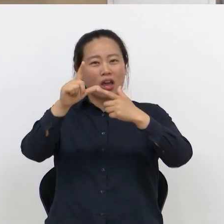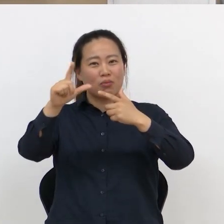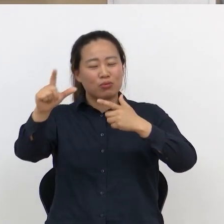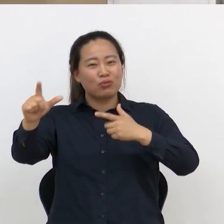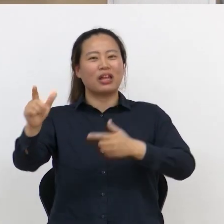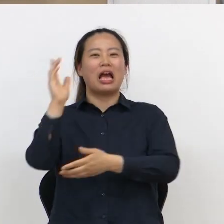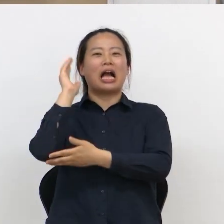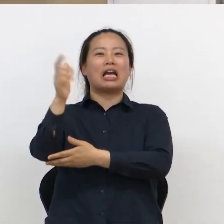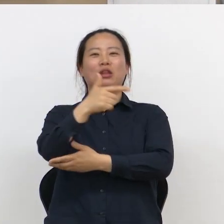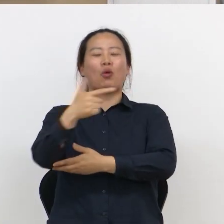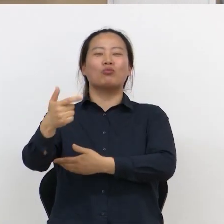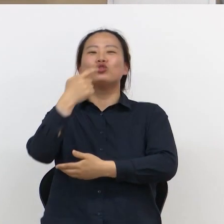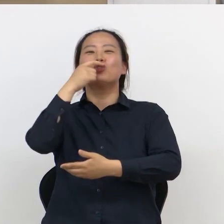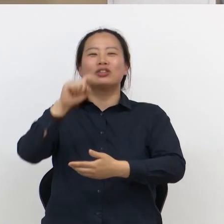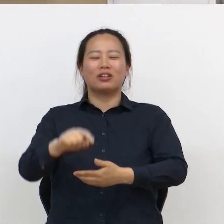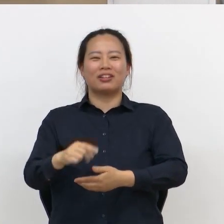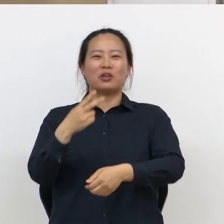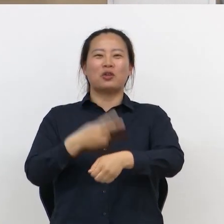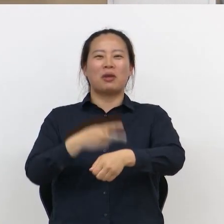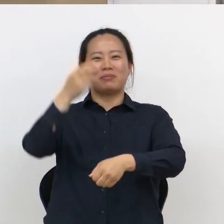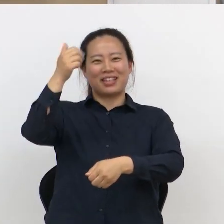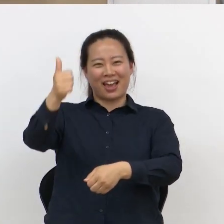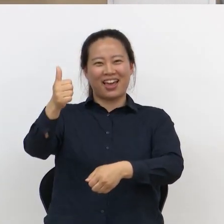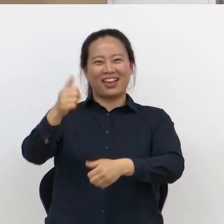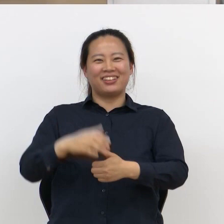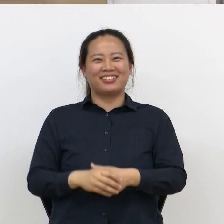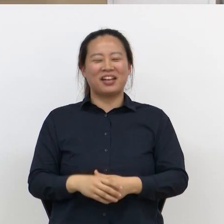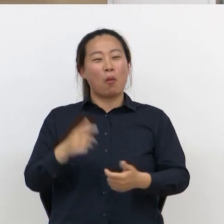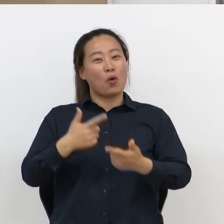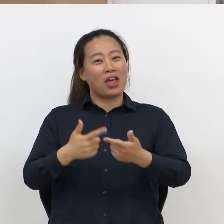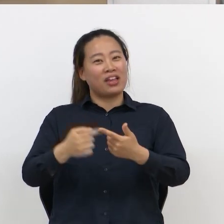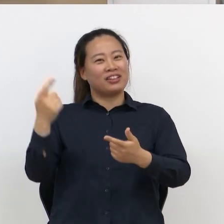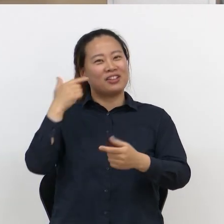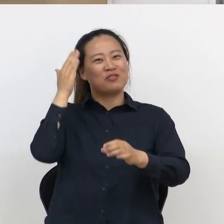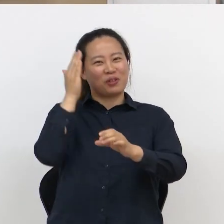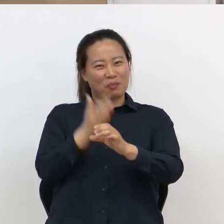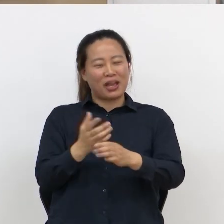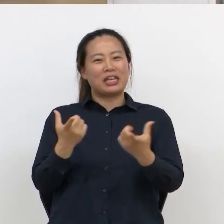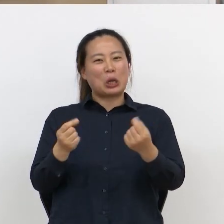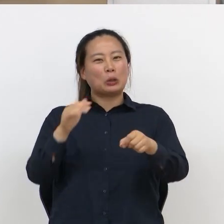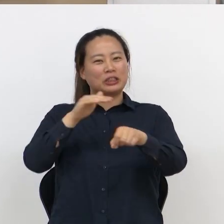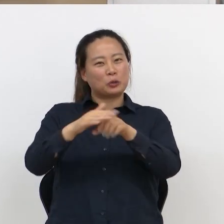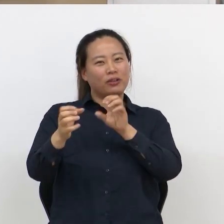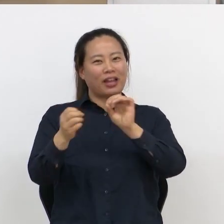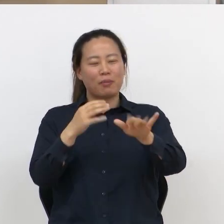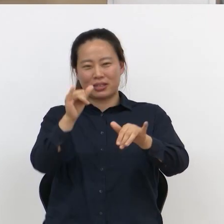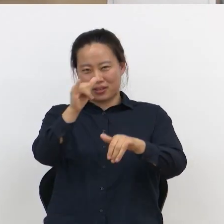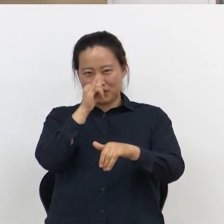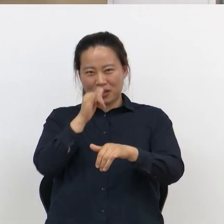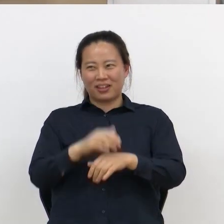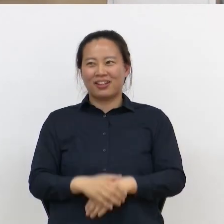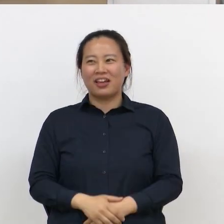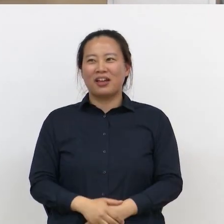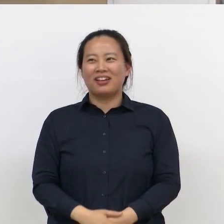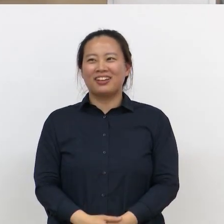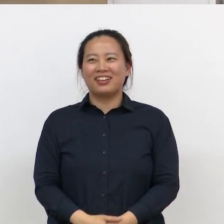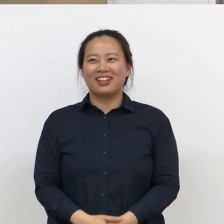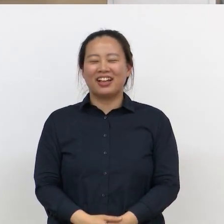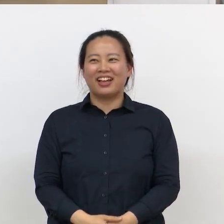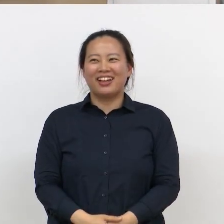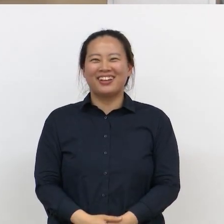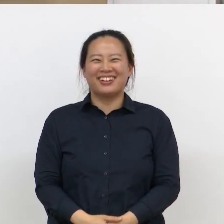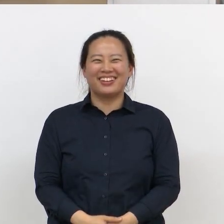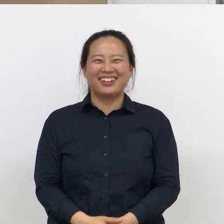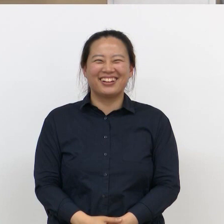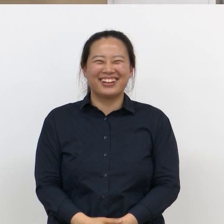너무 쉬웠다, 선생님 짱이다, 뭐 부산에서 듣고 있다. 네. 지금 자꾸 보다 보니까 이제 감사합니다. 네. 동원된